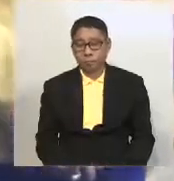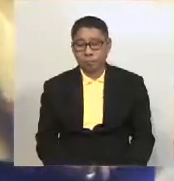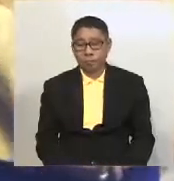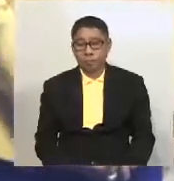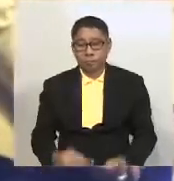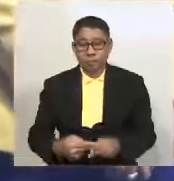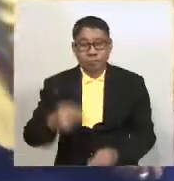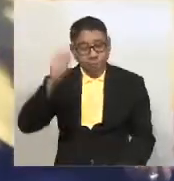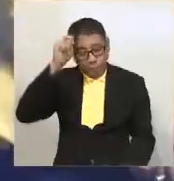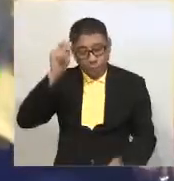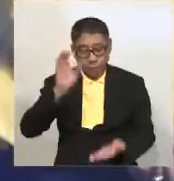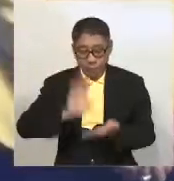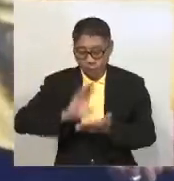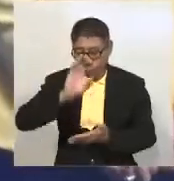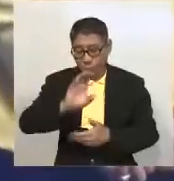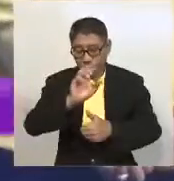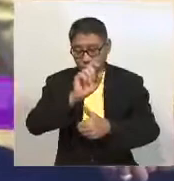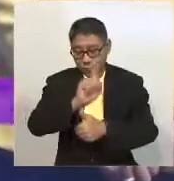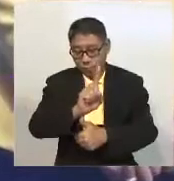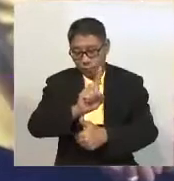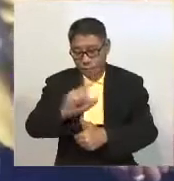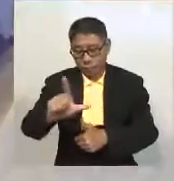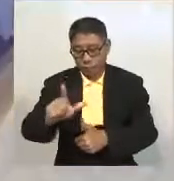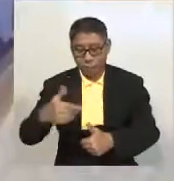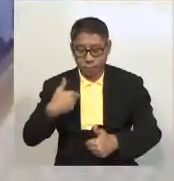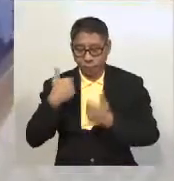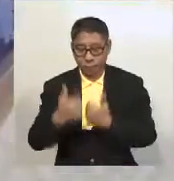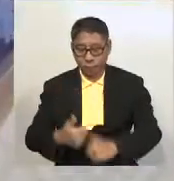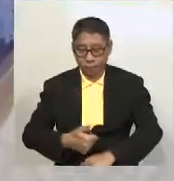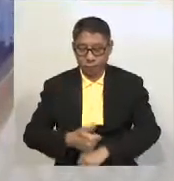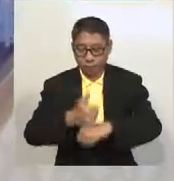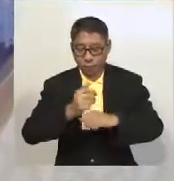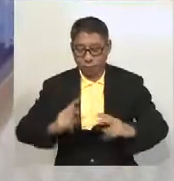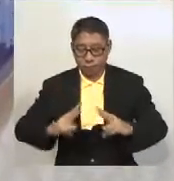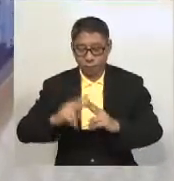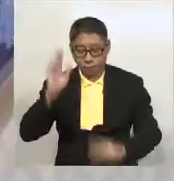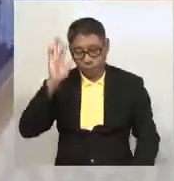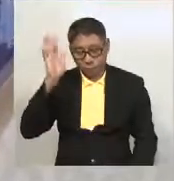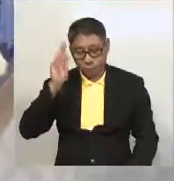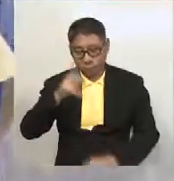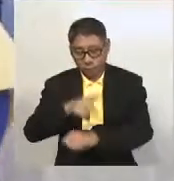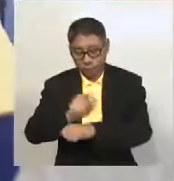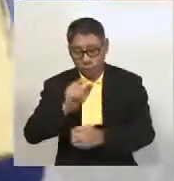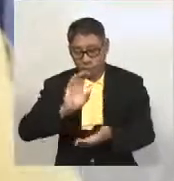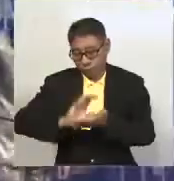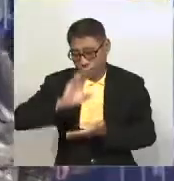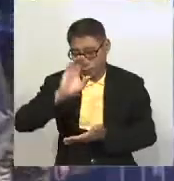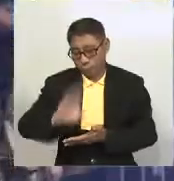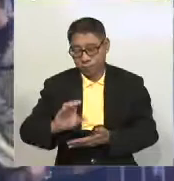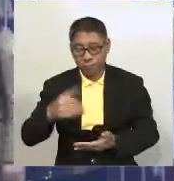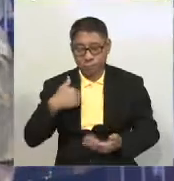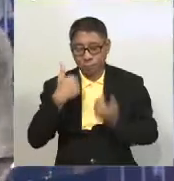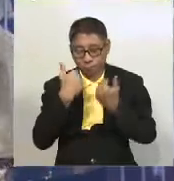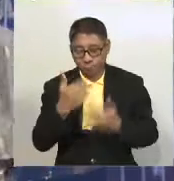โดยน้องออฟนะคะได้รับเงินรางวัล1ล้านบาทโดยพลโทสรรเสริญแก้วกำเนิดอธิบดีกรมประชาสัมพันธ์เป็นประธานมอบนะคะจ